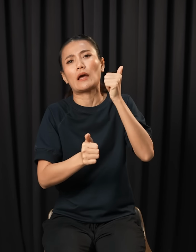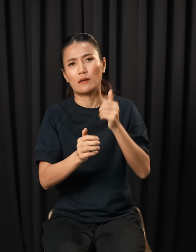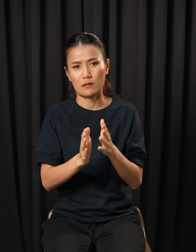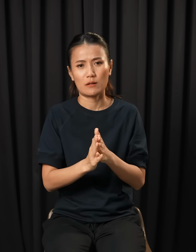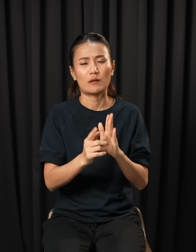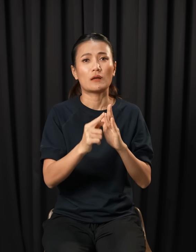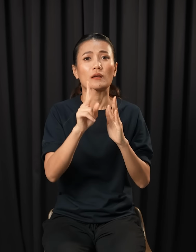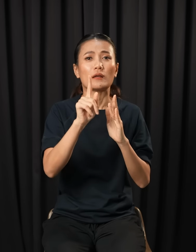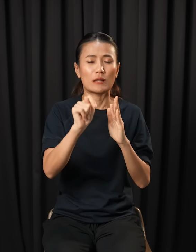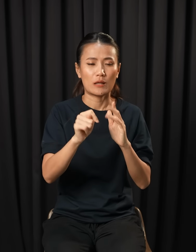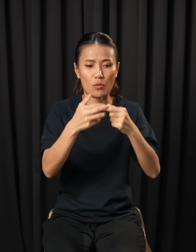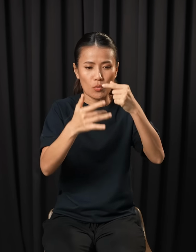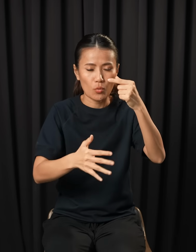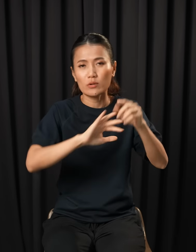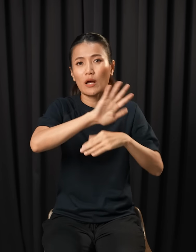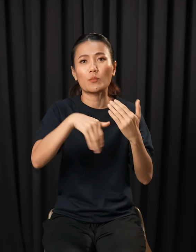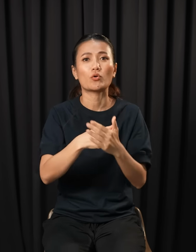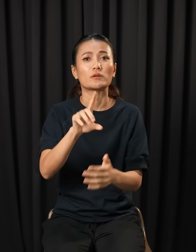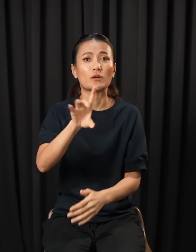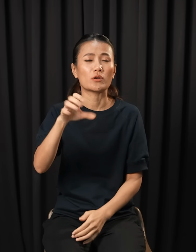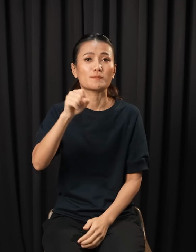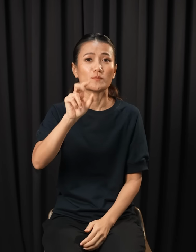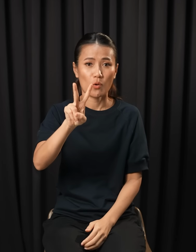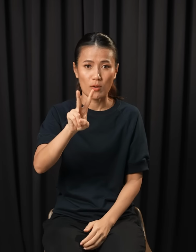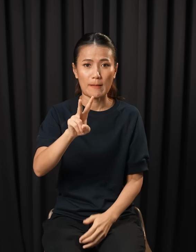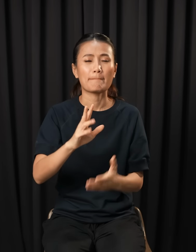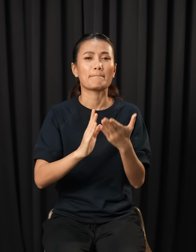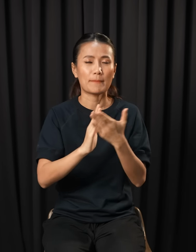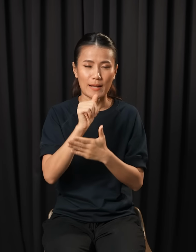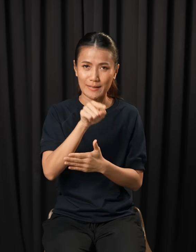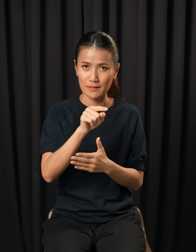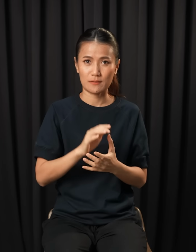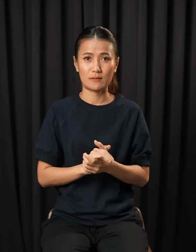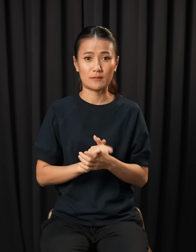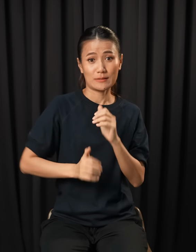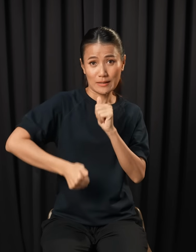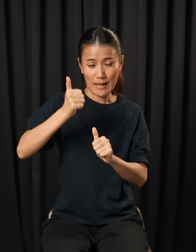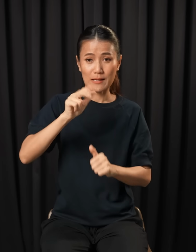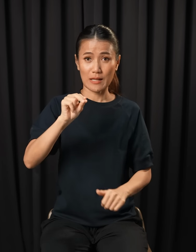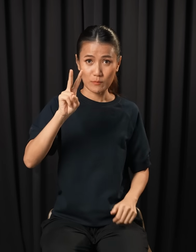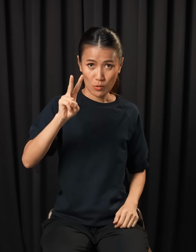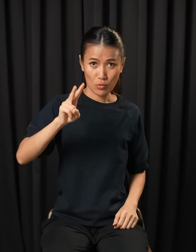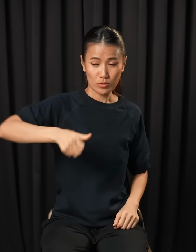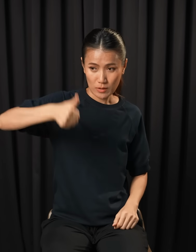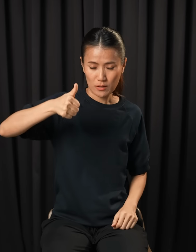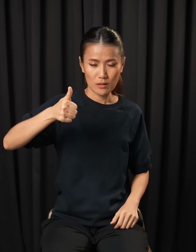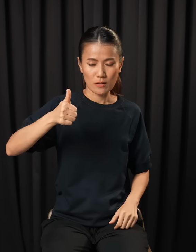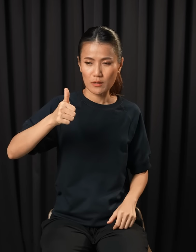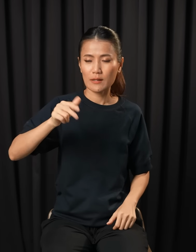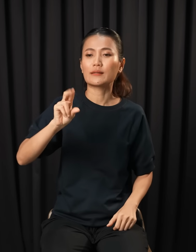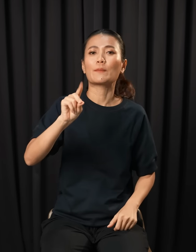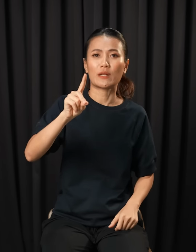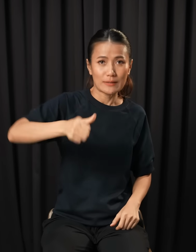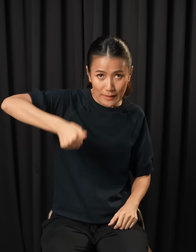กันตัวให้ไปคอยสู้เรื่องสิทธิมนุษยชนให้เนี่ยรวมทั้งหมดมันออกมาเนี่ย112เขตเพราะว่าผมมีส.ส.เก่าอยู่30กว่าเขตนะครับ 112เขตนี่คือทาร์เ